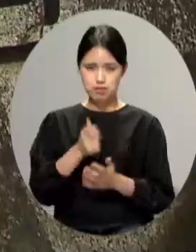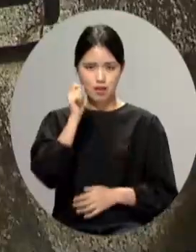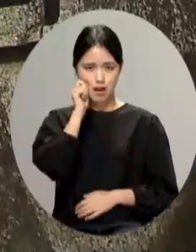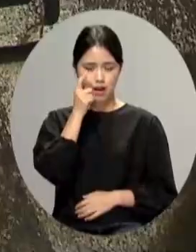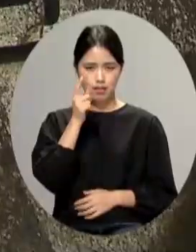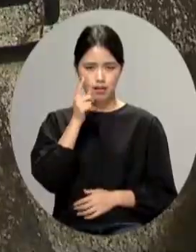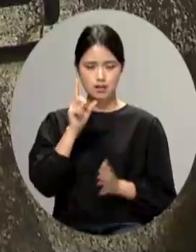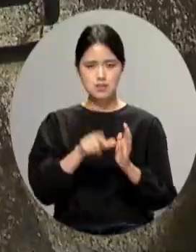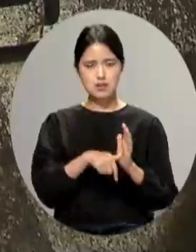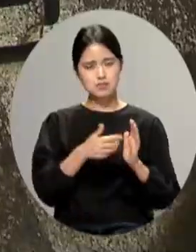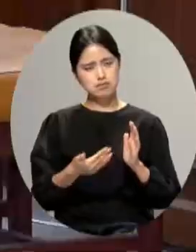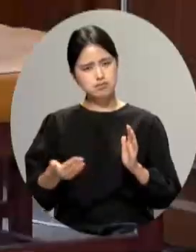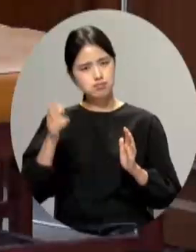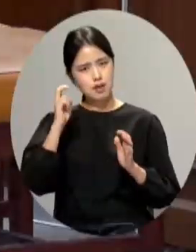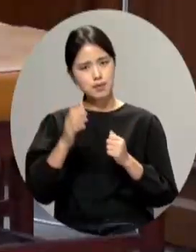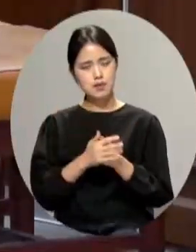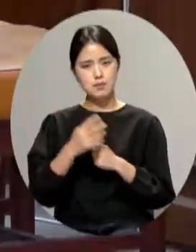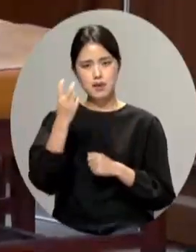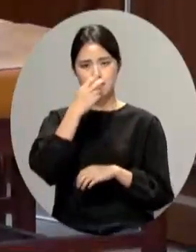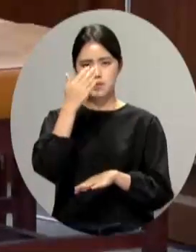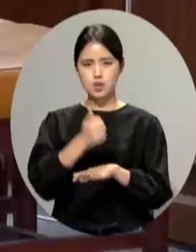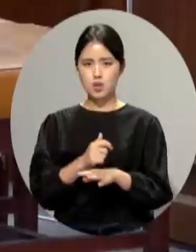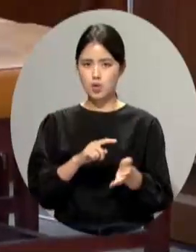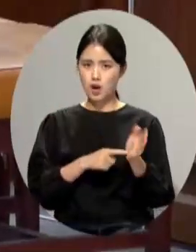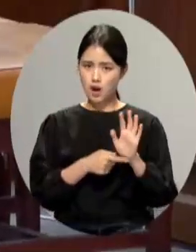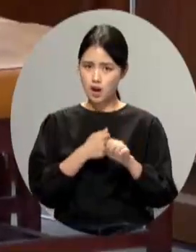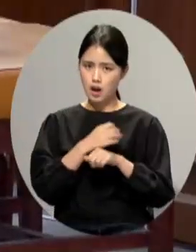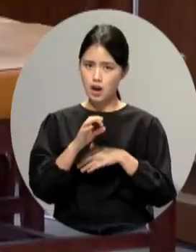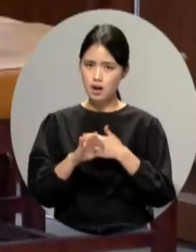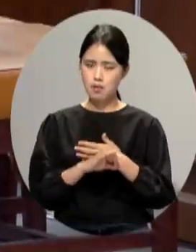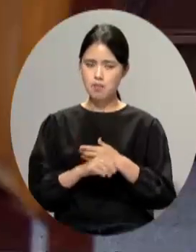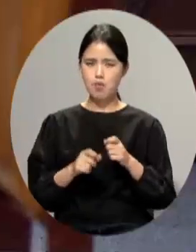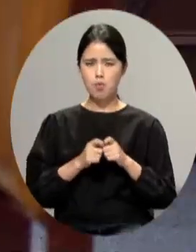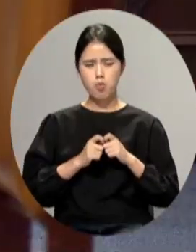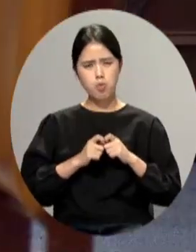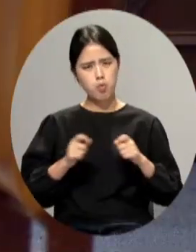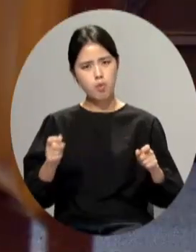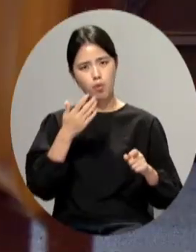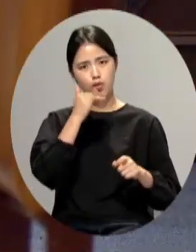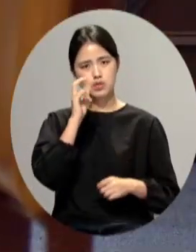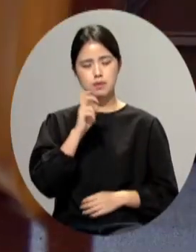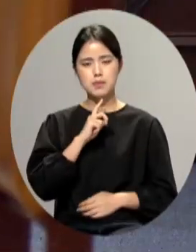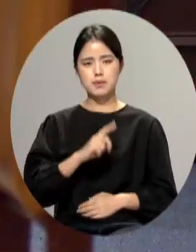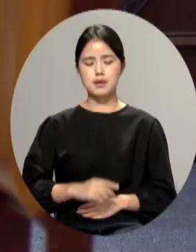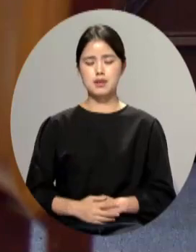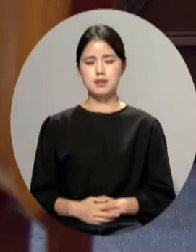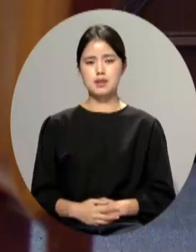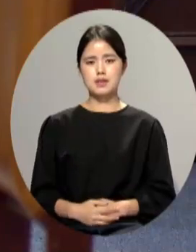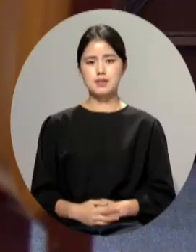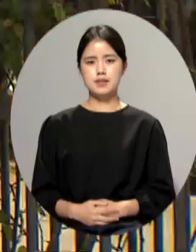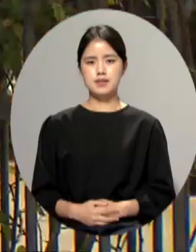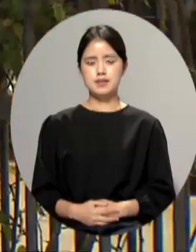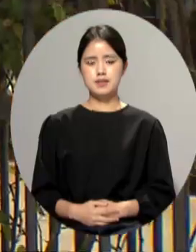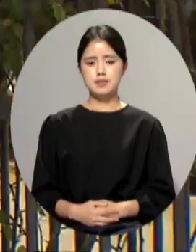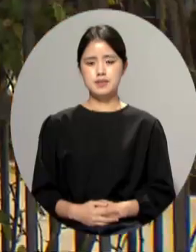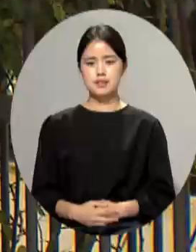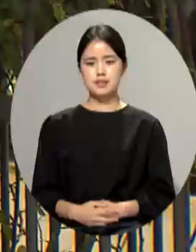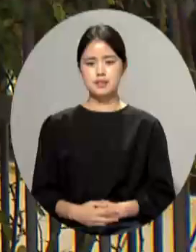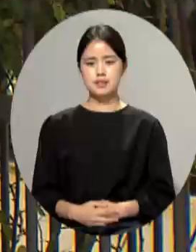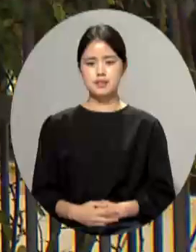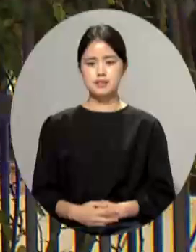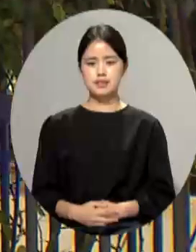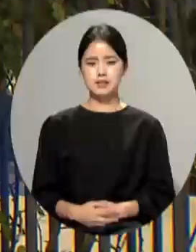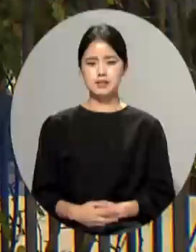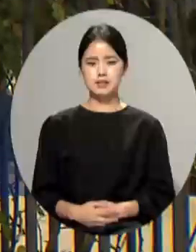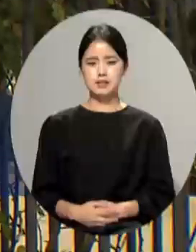이상 소요될 것으로 예측돼 감사 결과가 나오기까지 얼마나 걸릴지 예측하기 어려운 상황입니다. 5명은